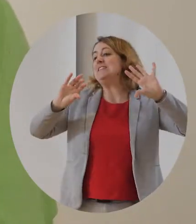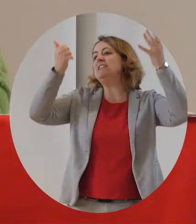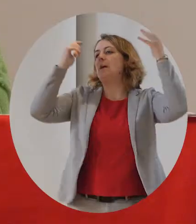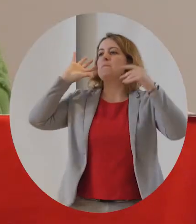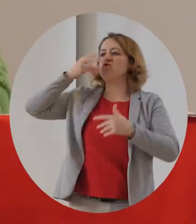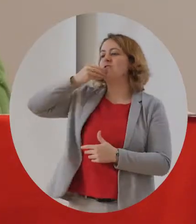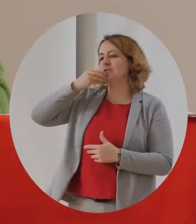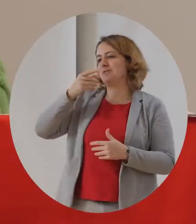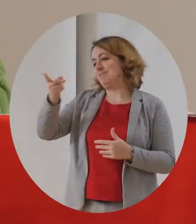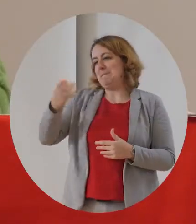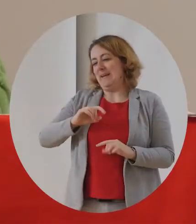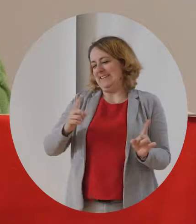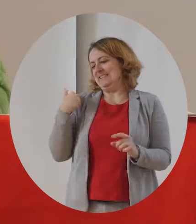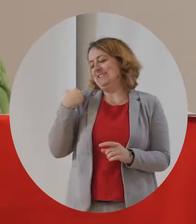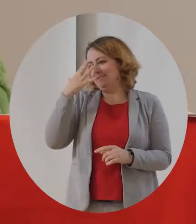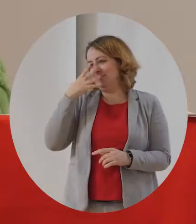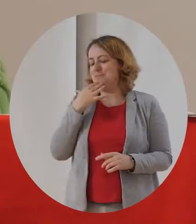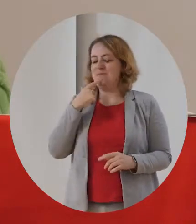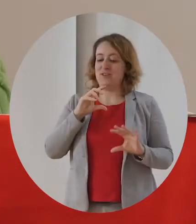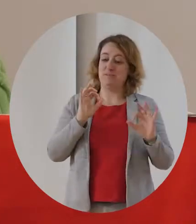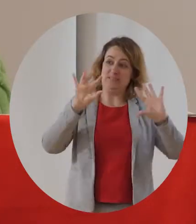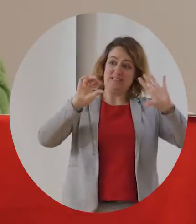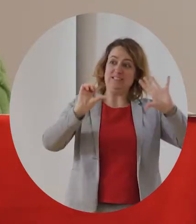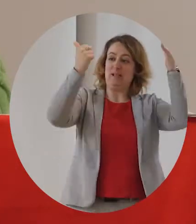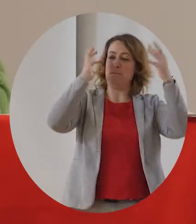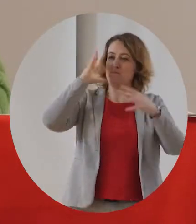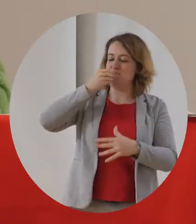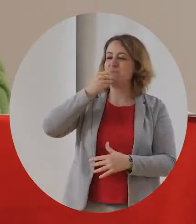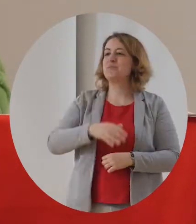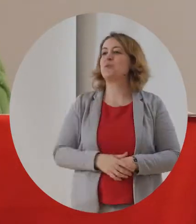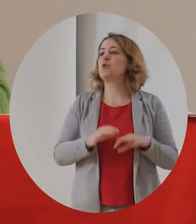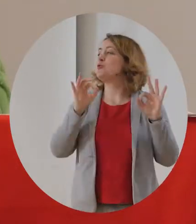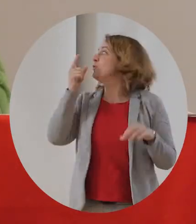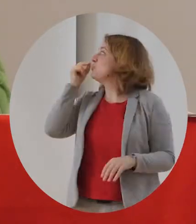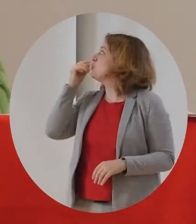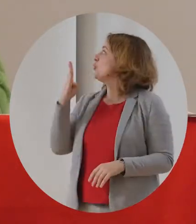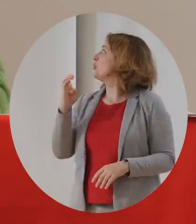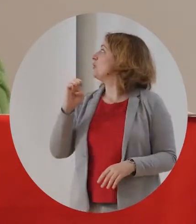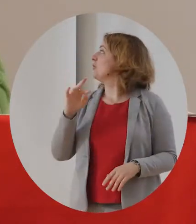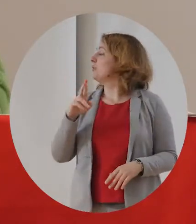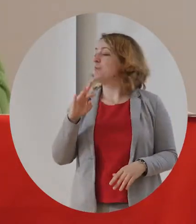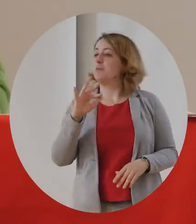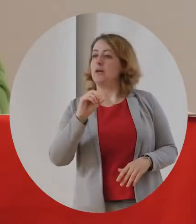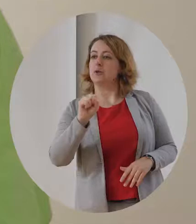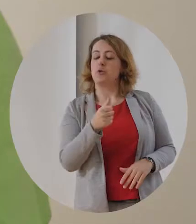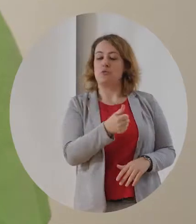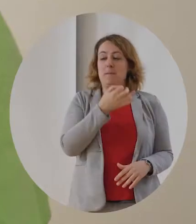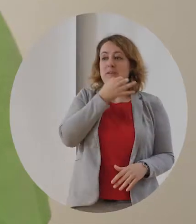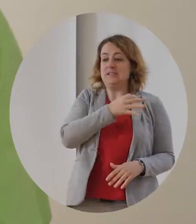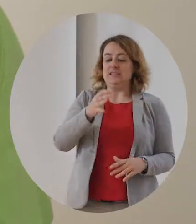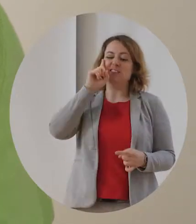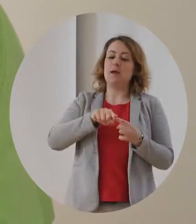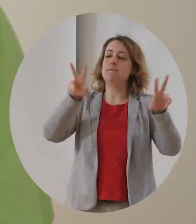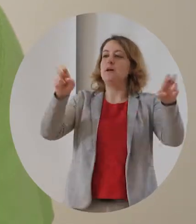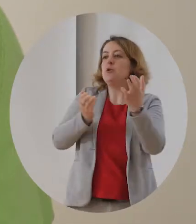dit, puisque c'est donc Alain Berthos qui le dit justement dans le livre Le sens du